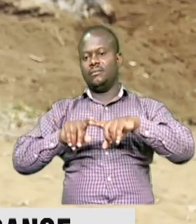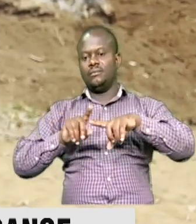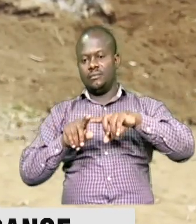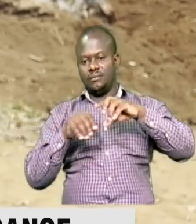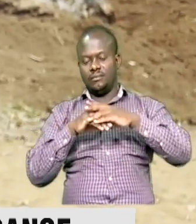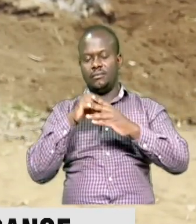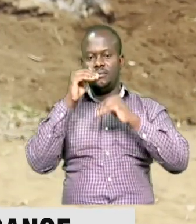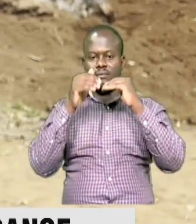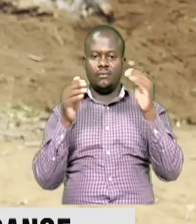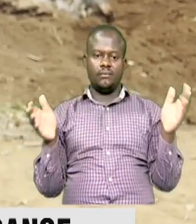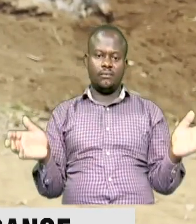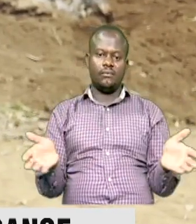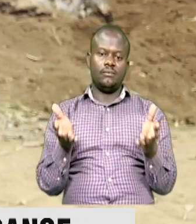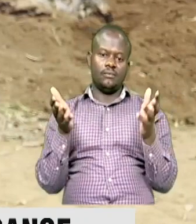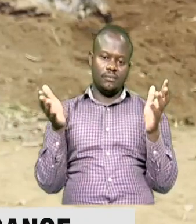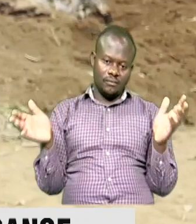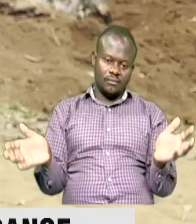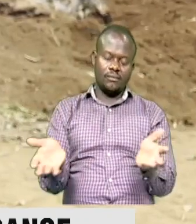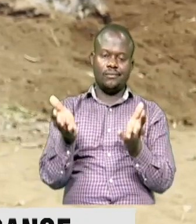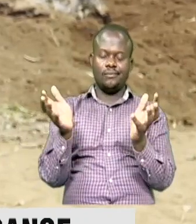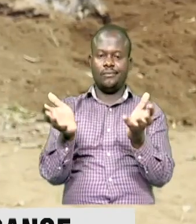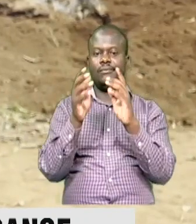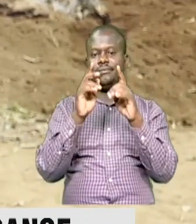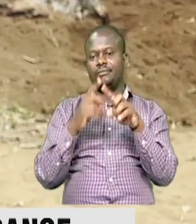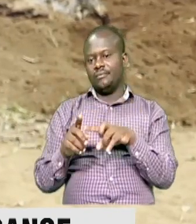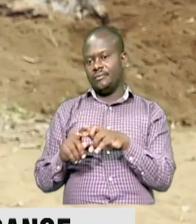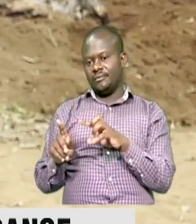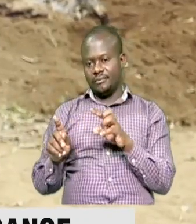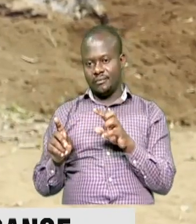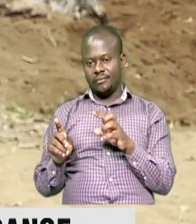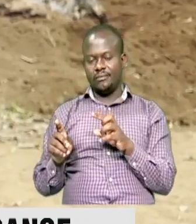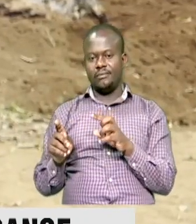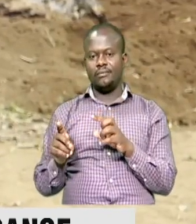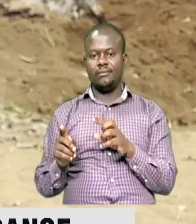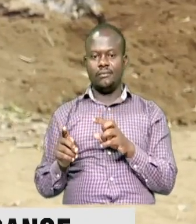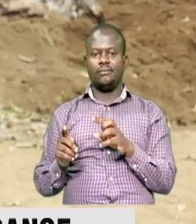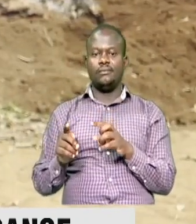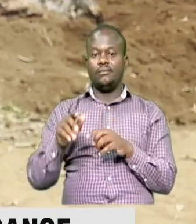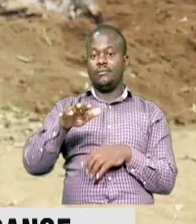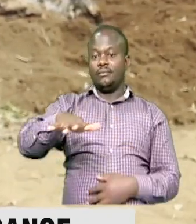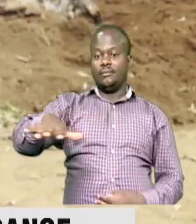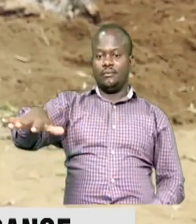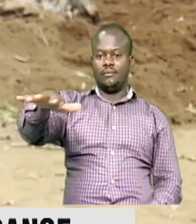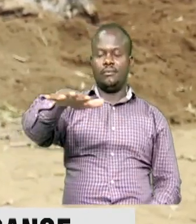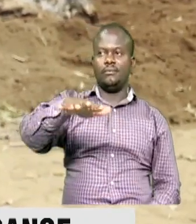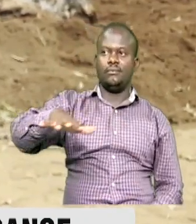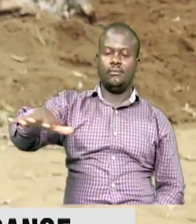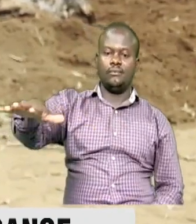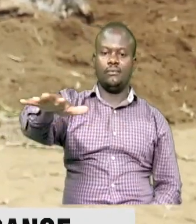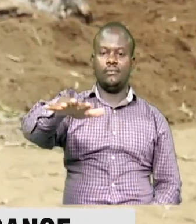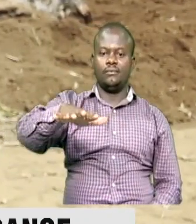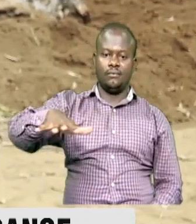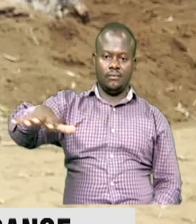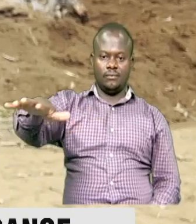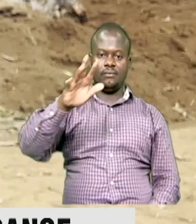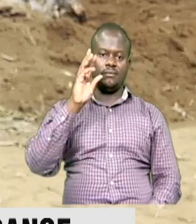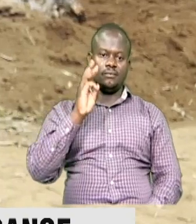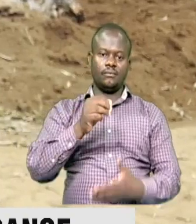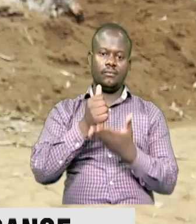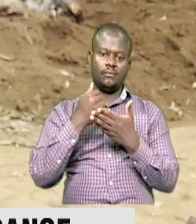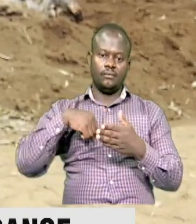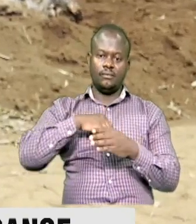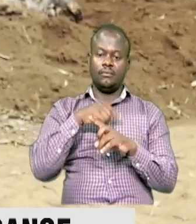rwego rw'ubukangurambaga bunyuranye iki kibuga rero kizadufasha kandi nyirango murabona